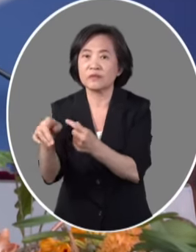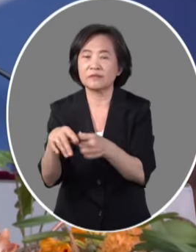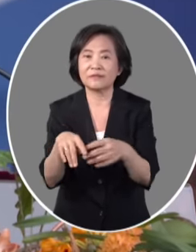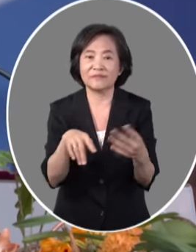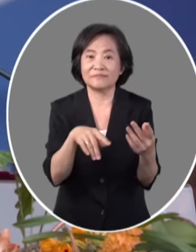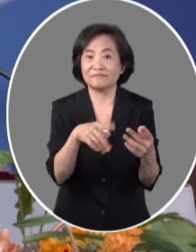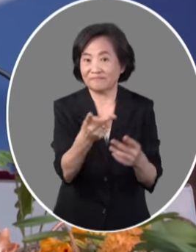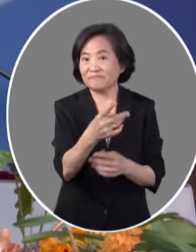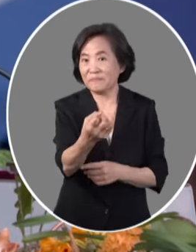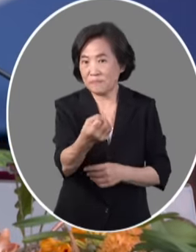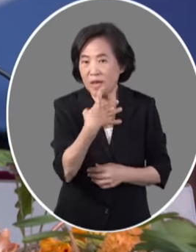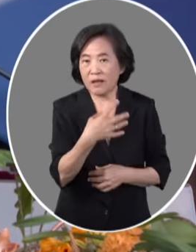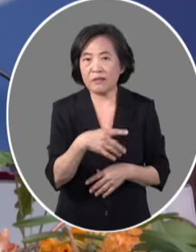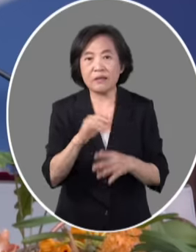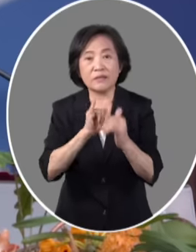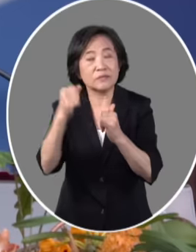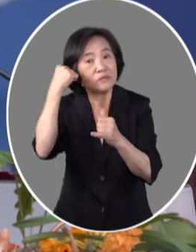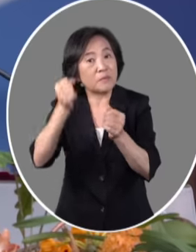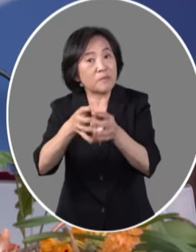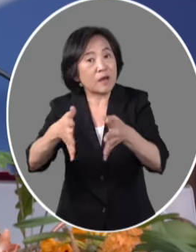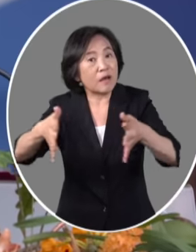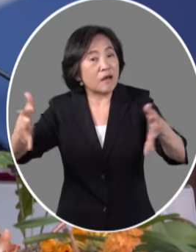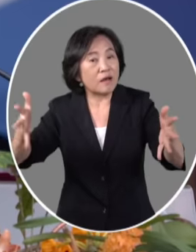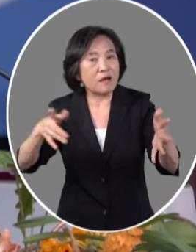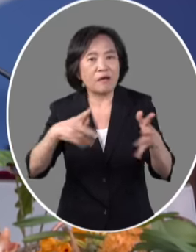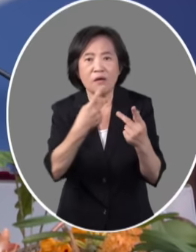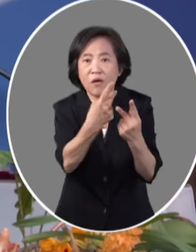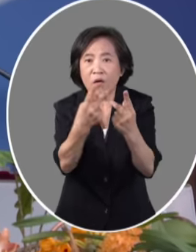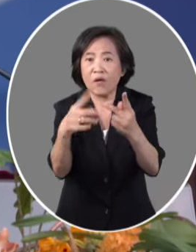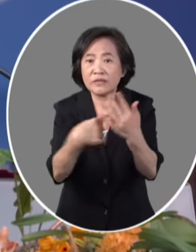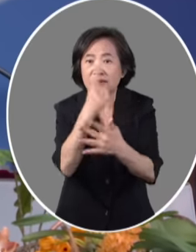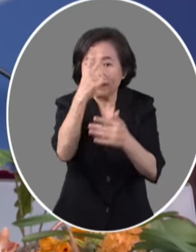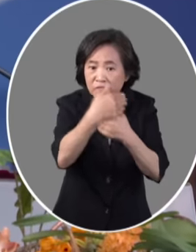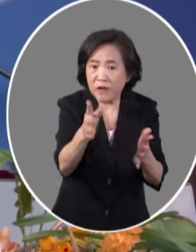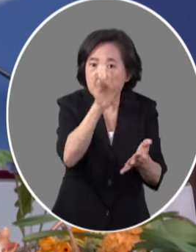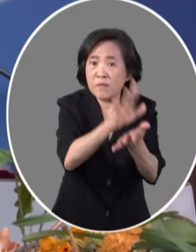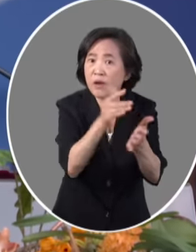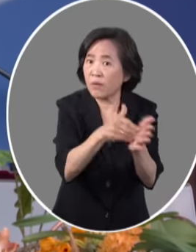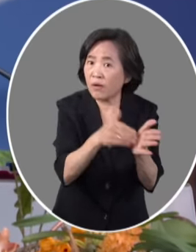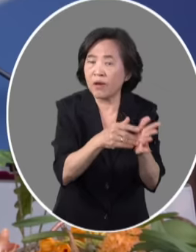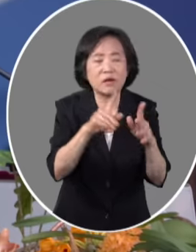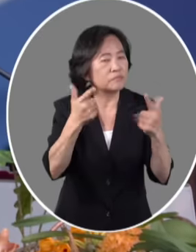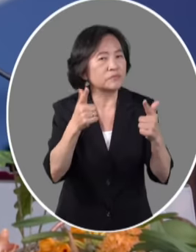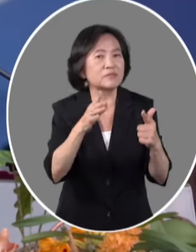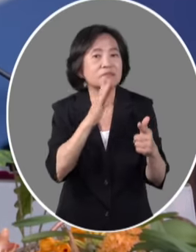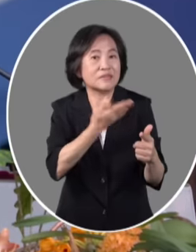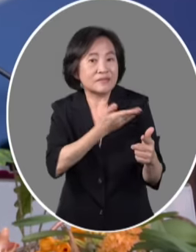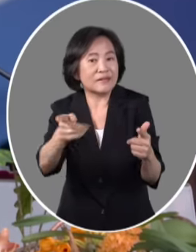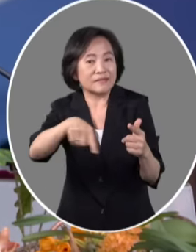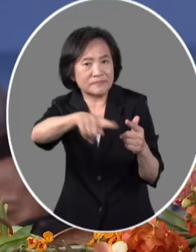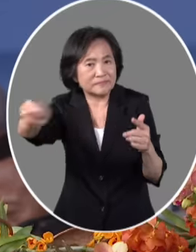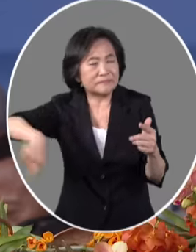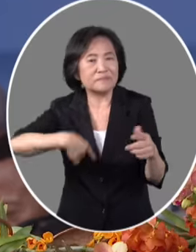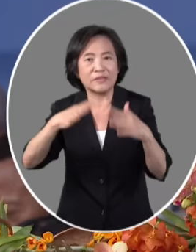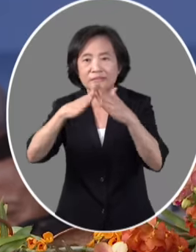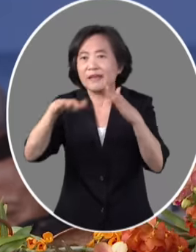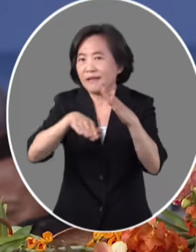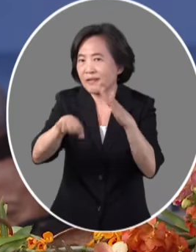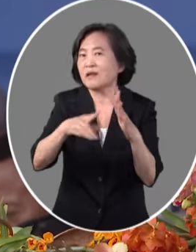说，社会住宅出租的不只是一间房，而是要给房客一个